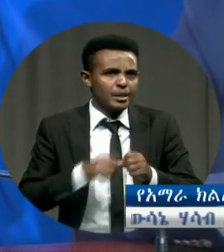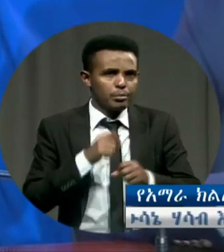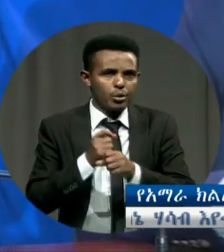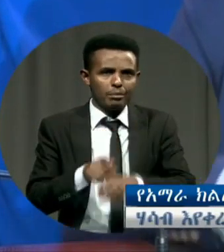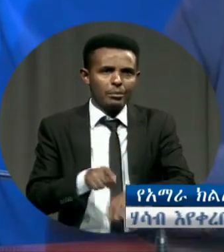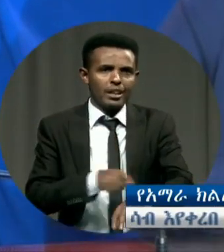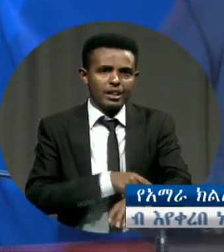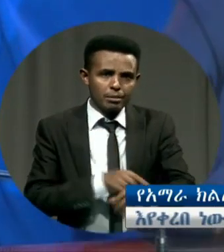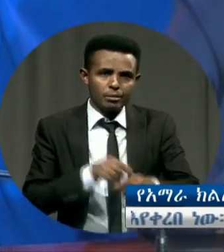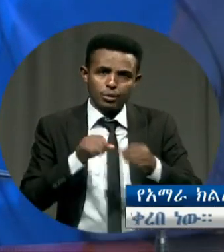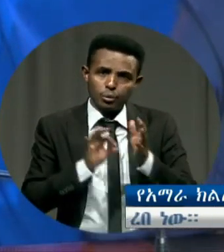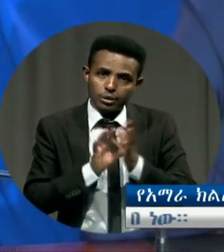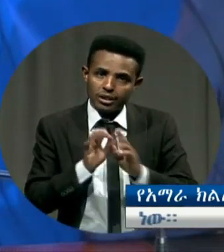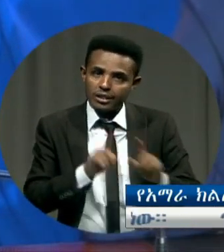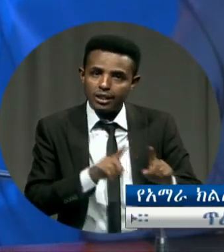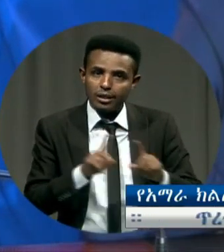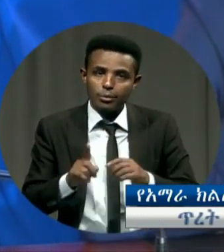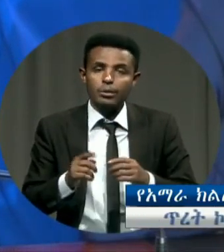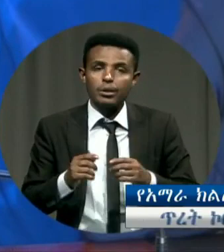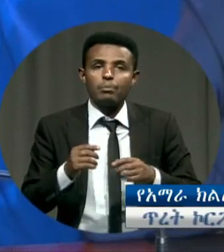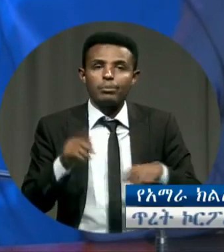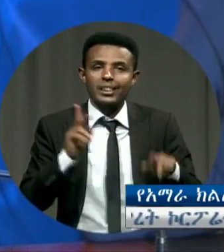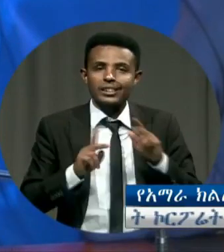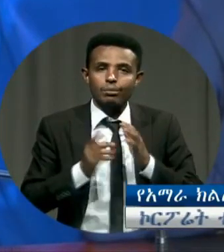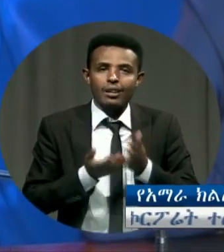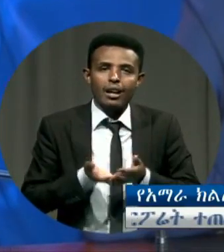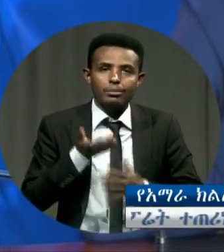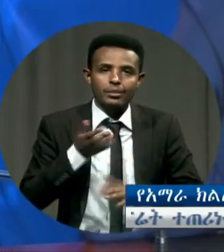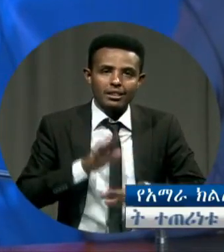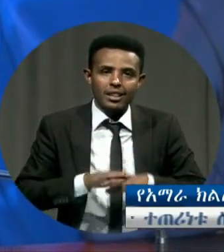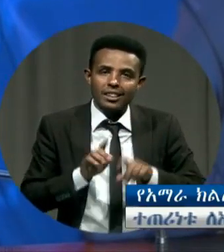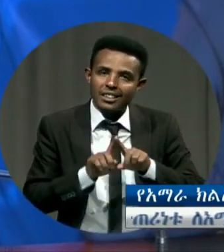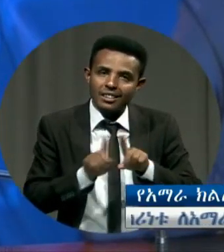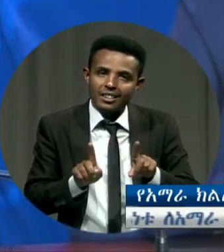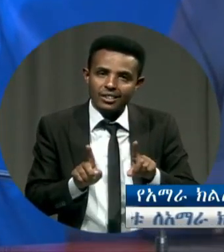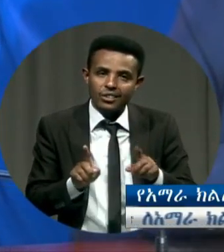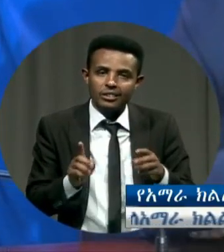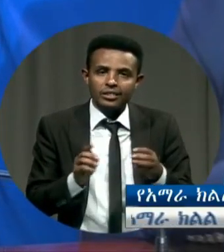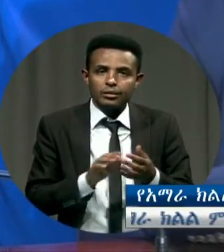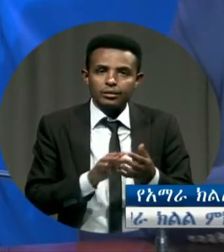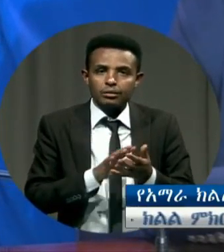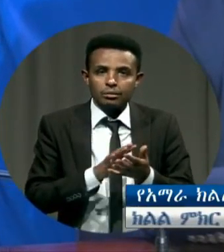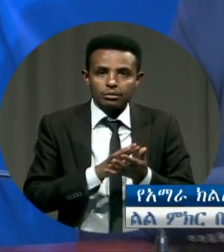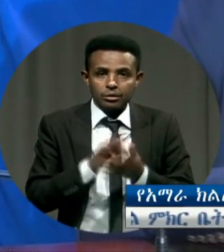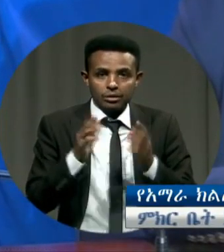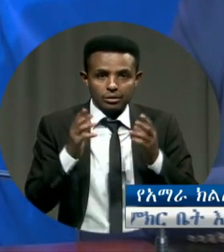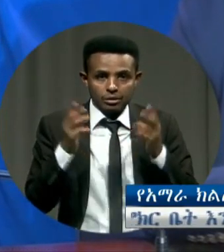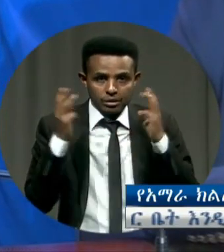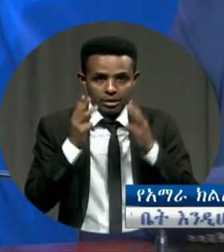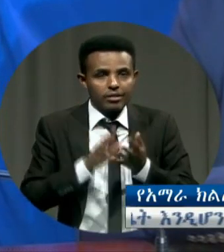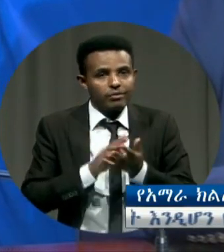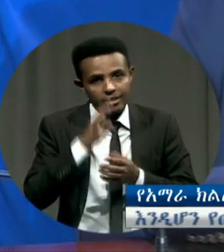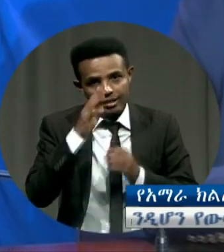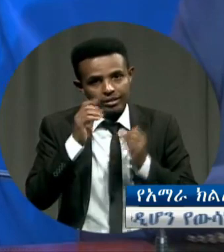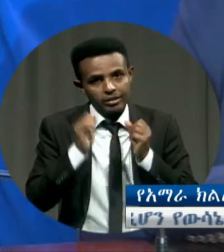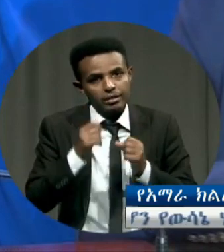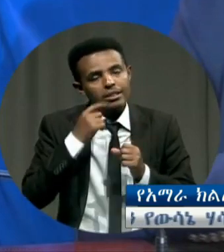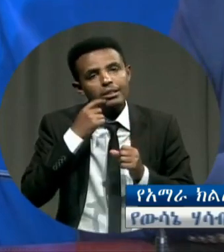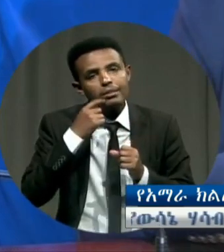ቁጥር ደግሞ በህዝብ ሀብት ላይ የተለየ ችግርም ጭምር ሊፈጠር የሚችልበት እድል አለ የሚል ስጋት